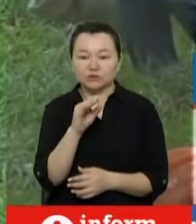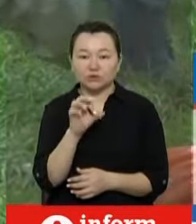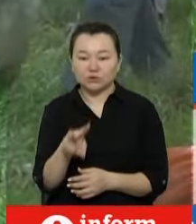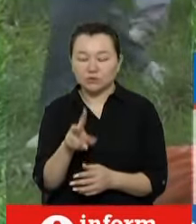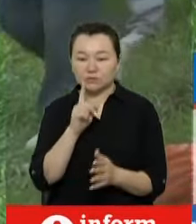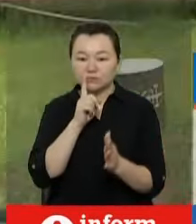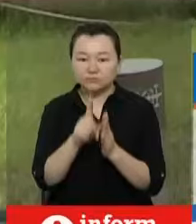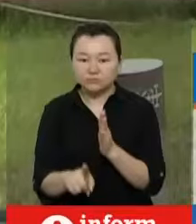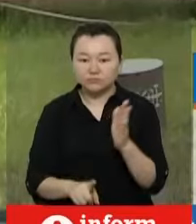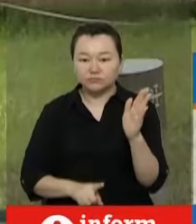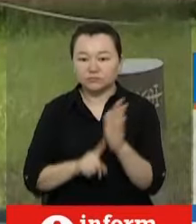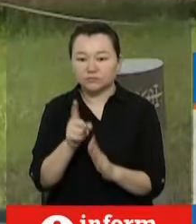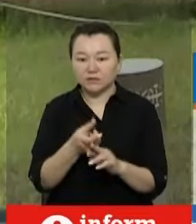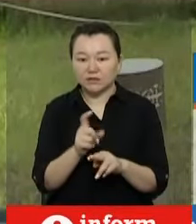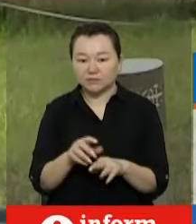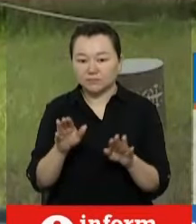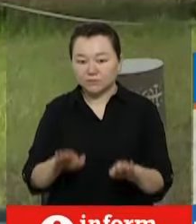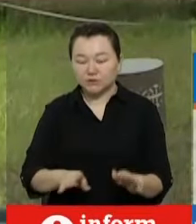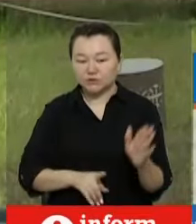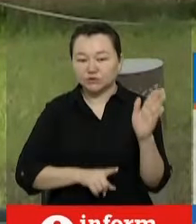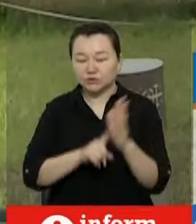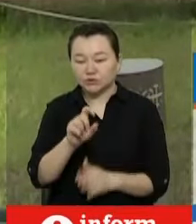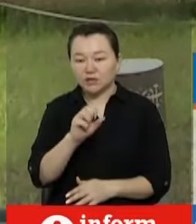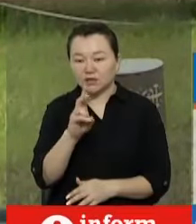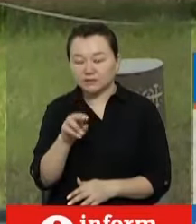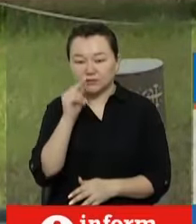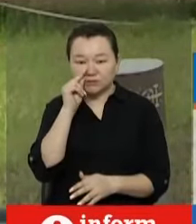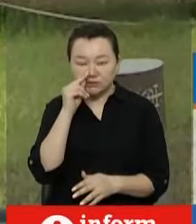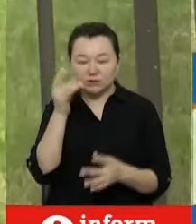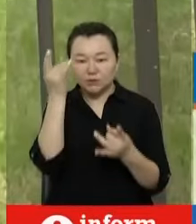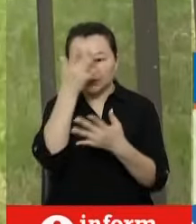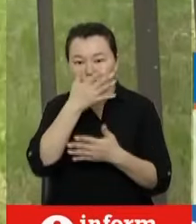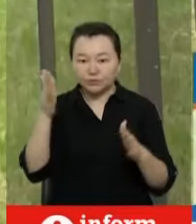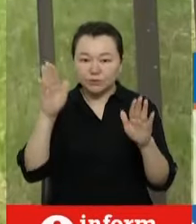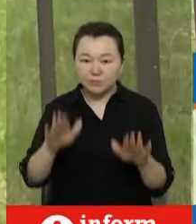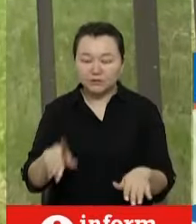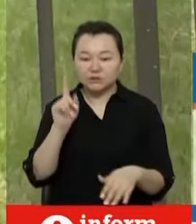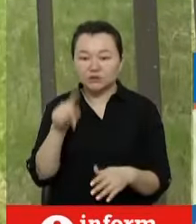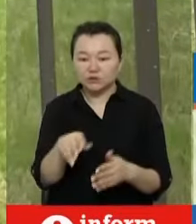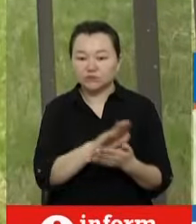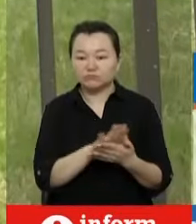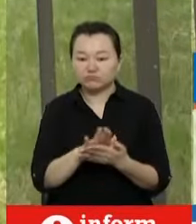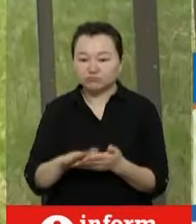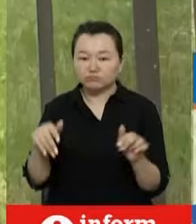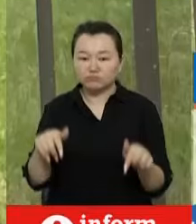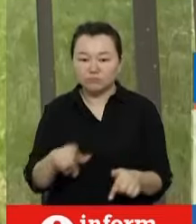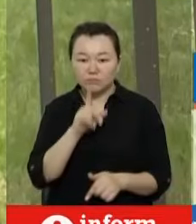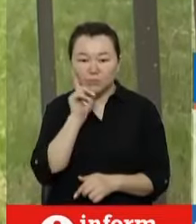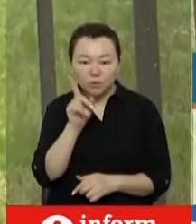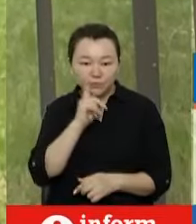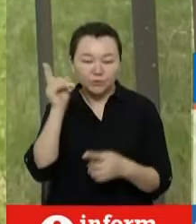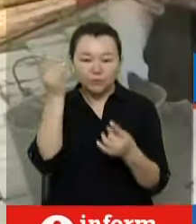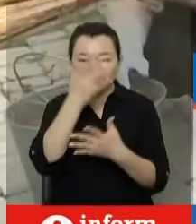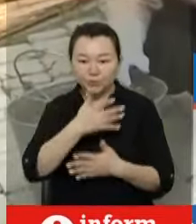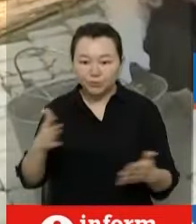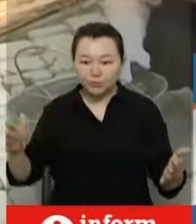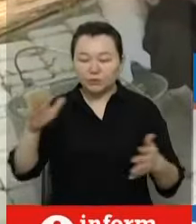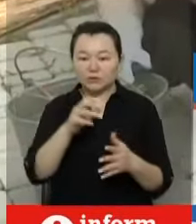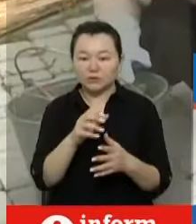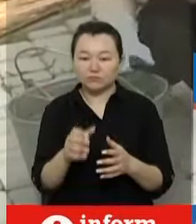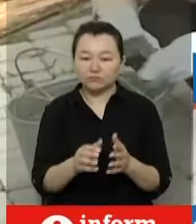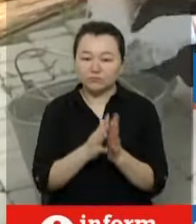жерден бастап атырмыз жұмыс. Тазалық акциясы Шымғала этномәдени кешенінде де жалғасты. Мұнда жастар мен мәдениет саласының өкілдері шөп